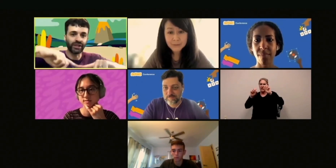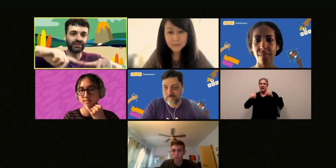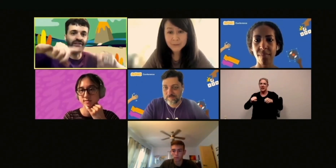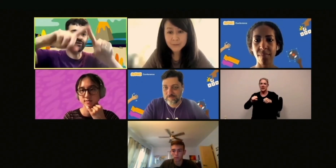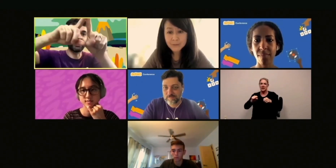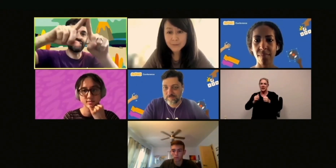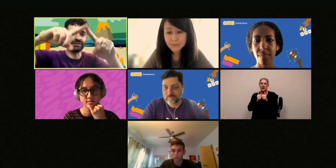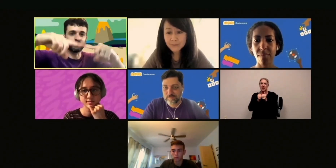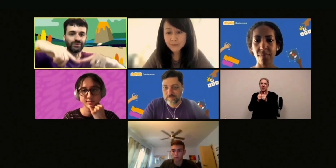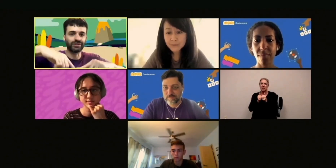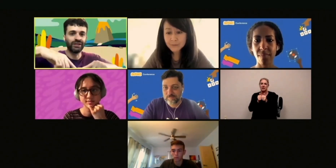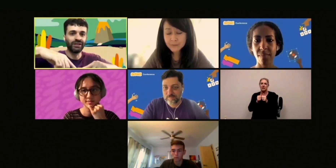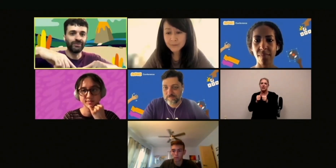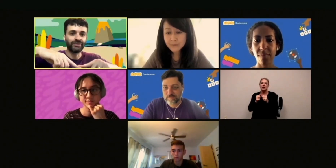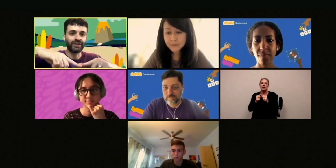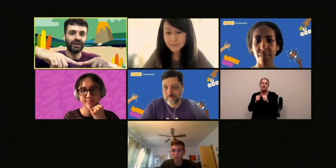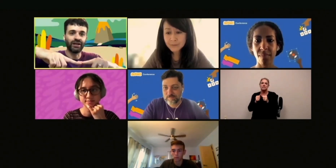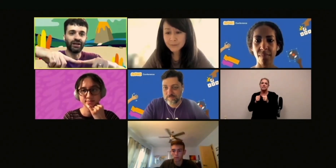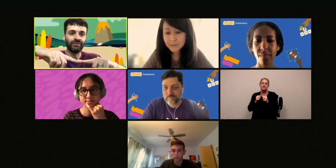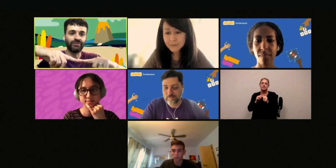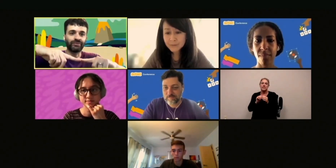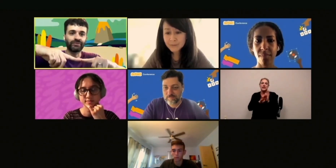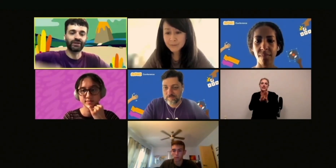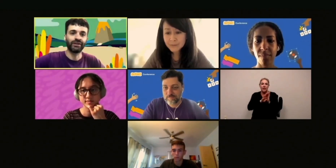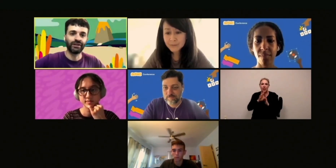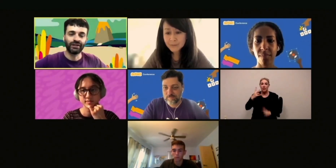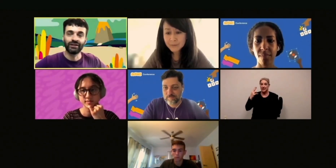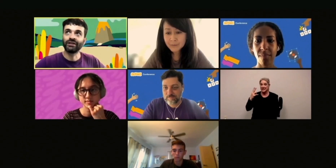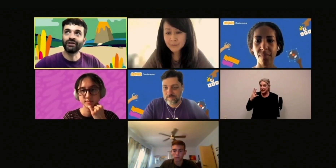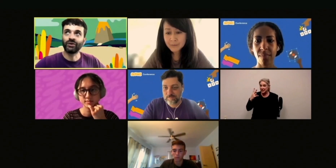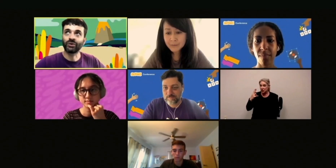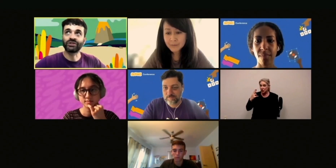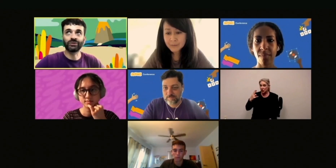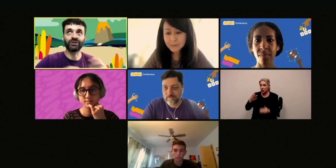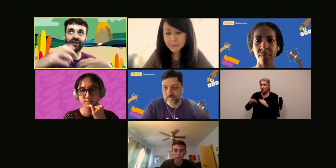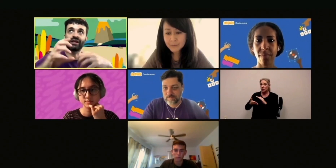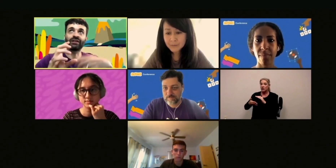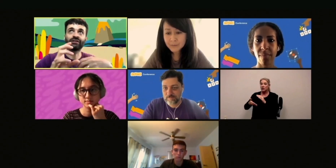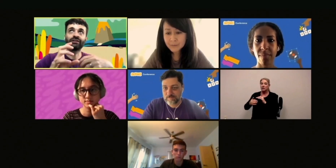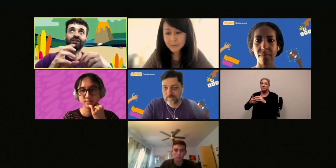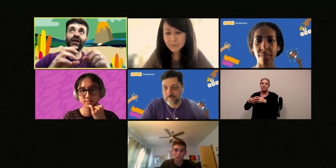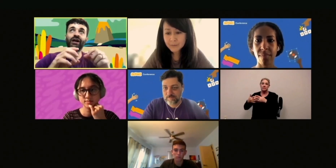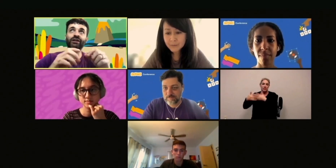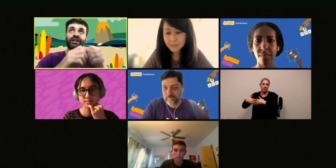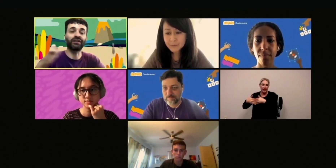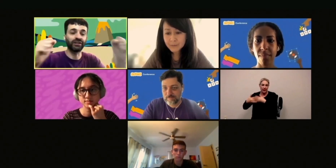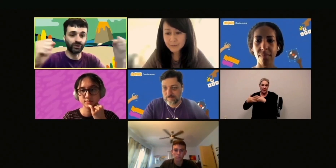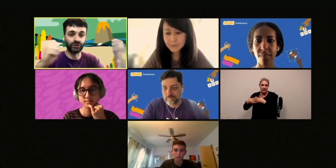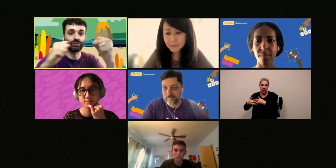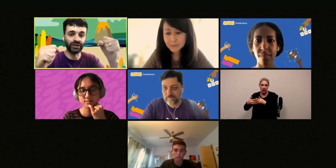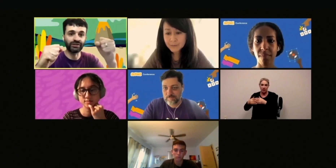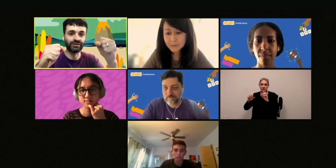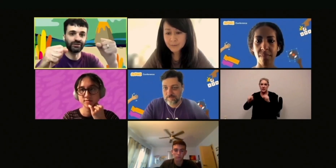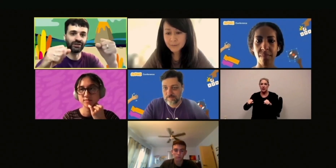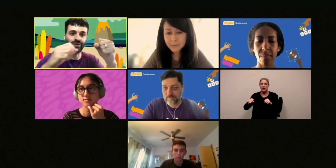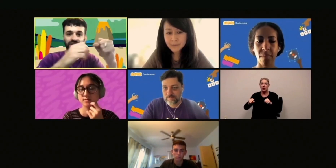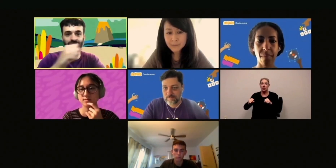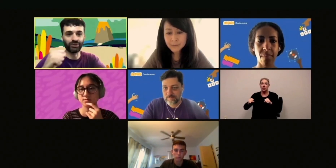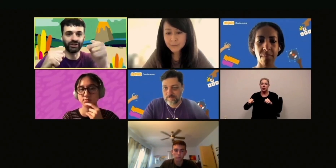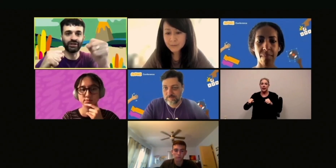片方に固定された後部分があっても一つぶつかるとはということになります